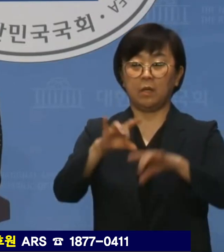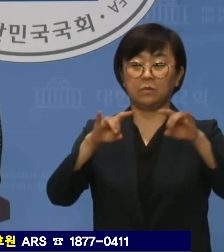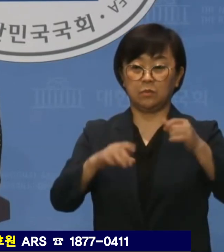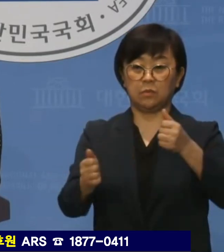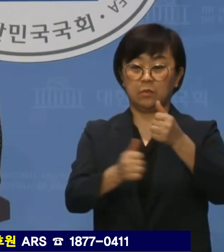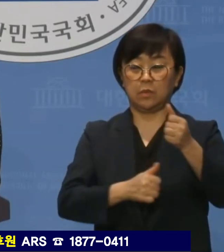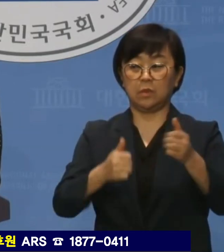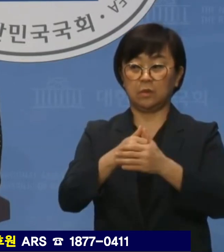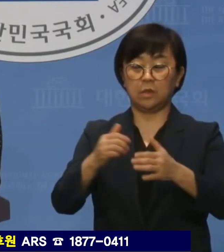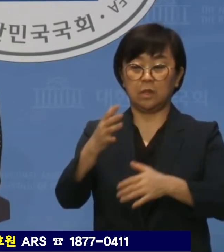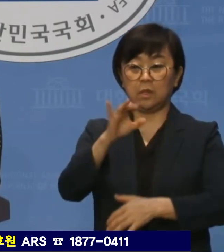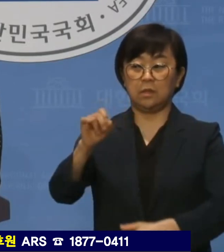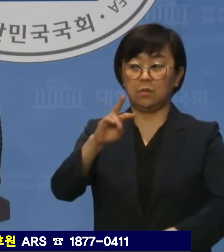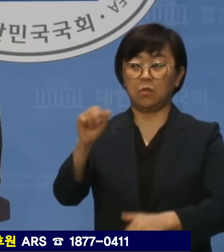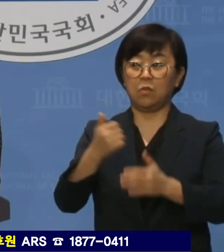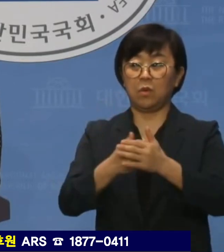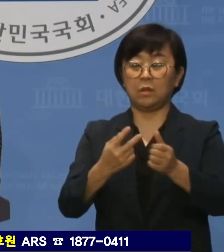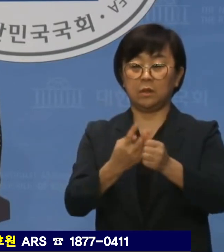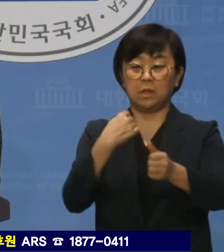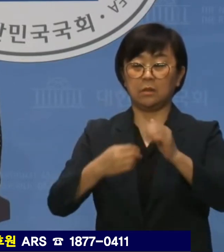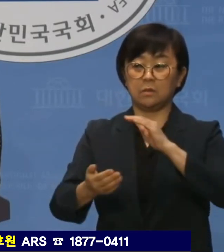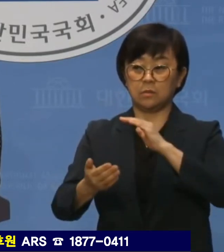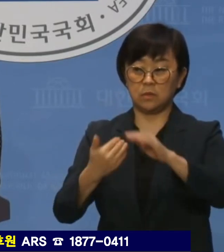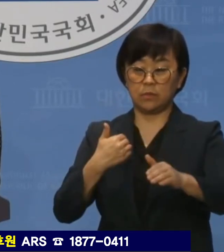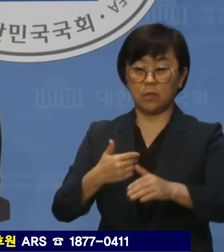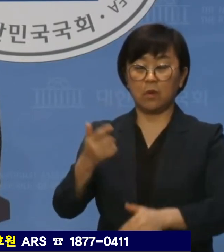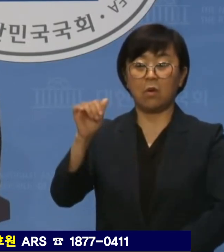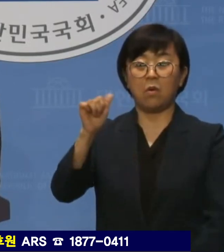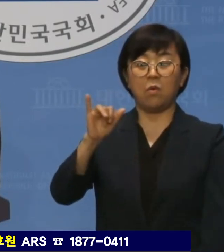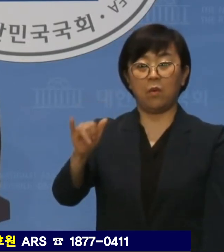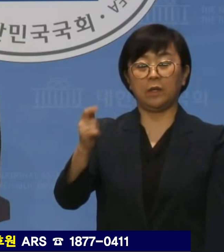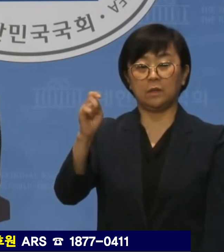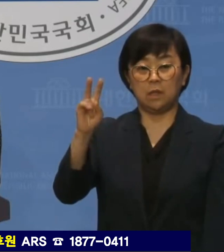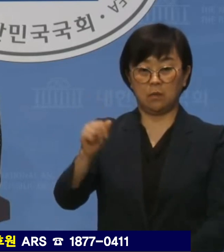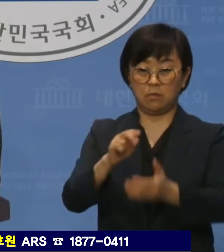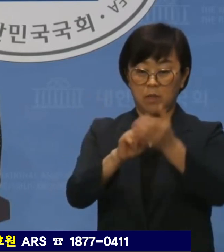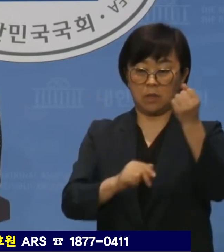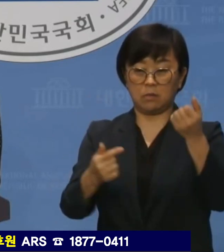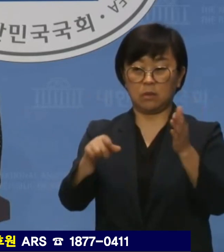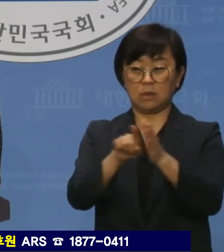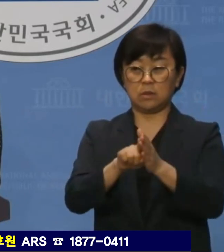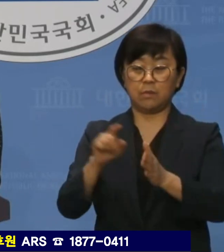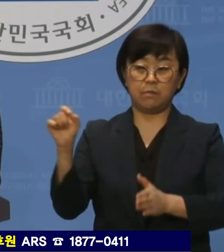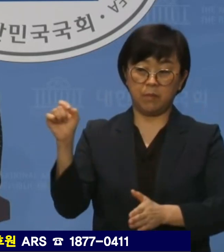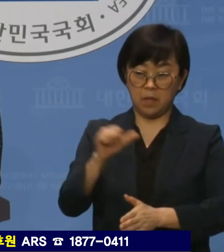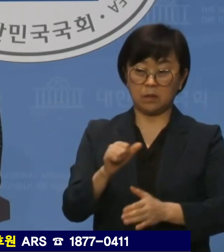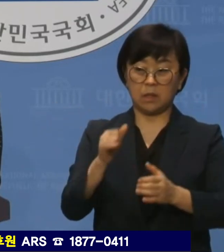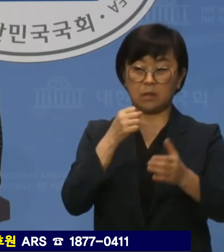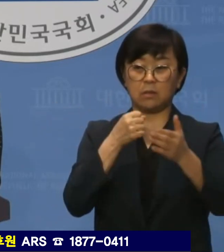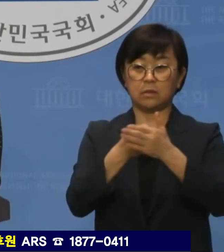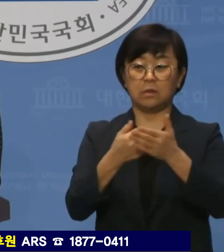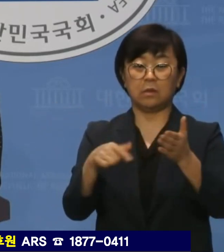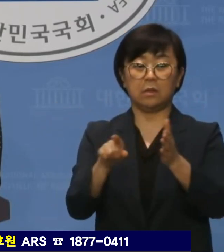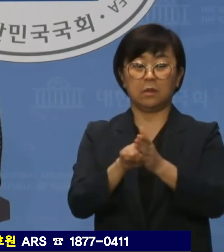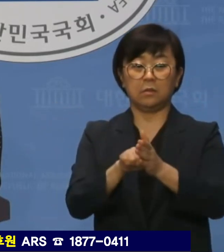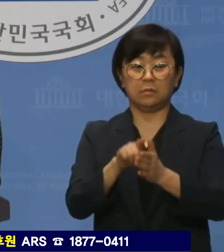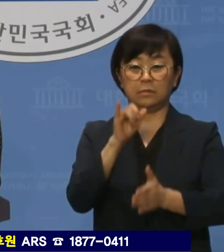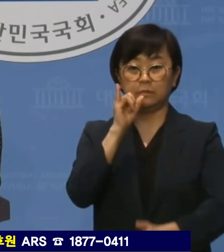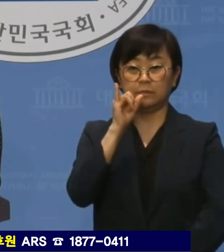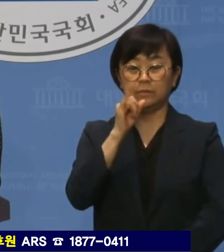방통위는 이동관 위원장 탄핵 전에 YTN 매각을 마치고자 속도전하듯 밀어붙이고